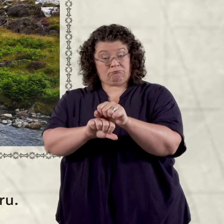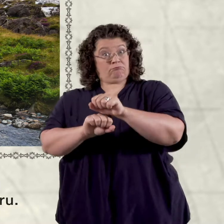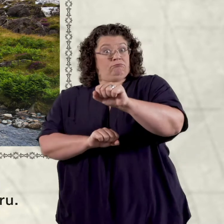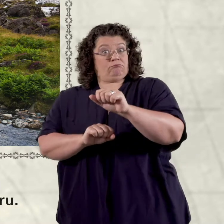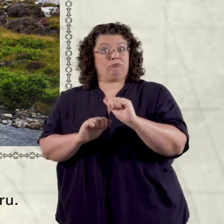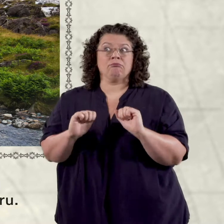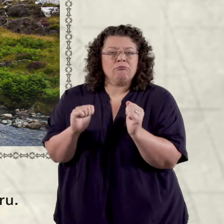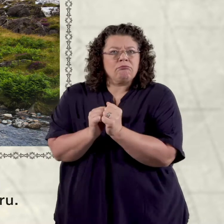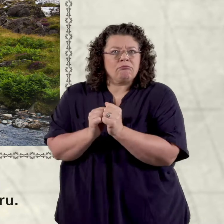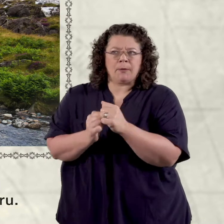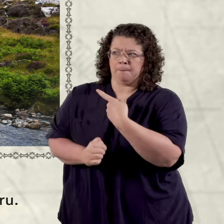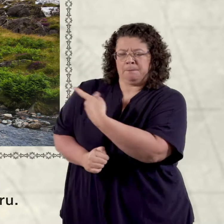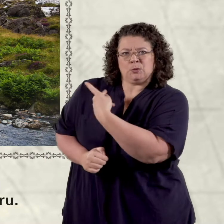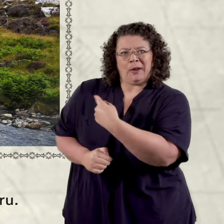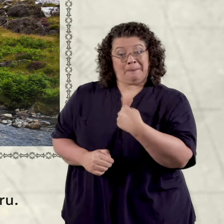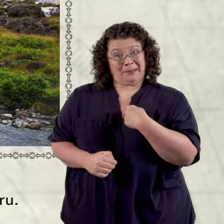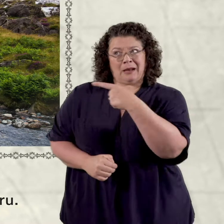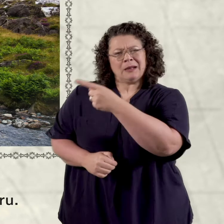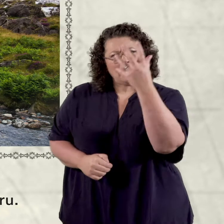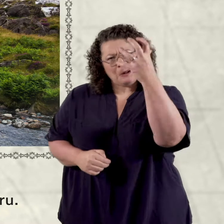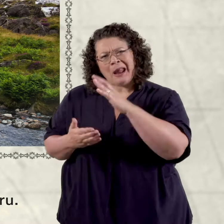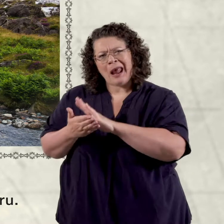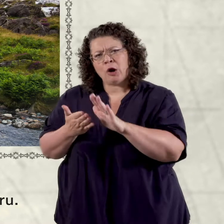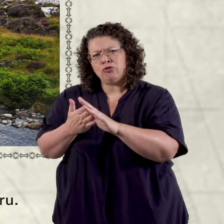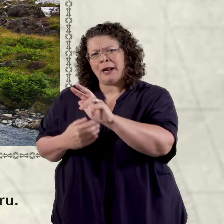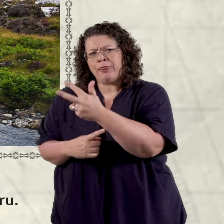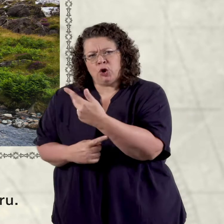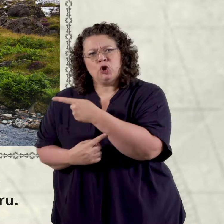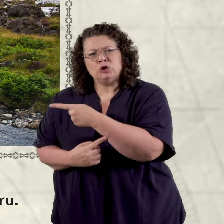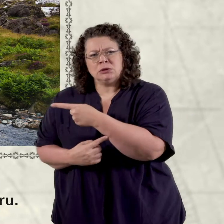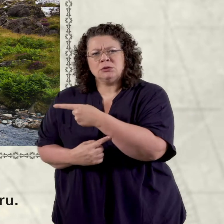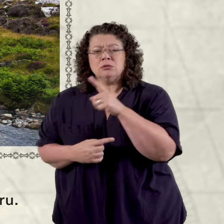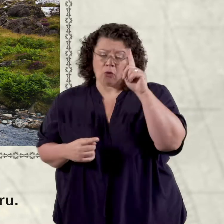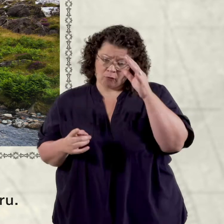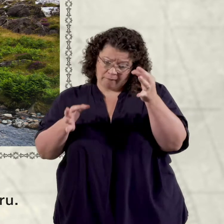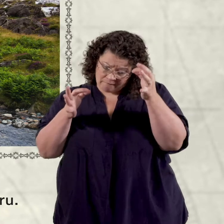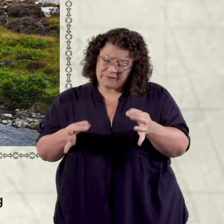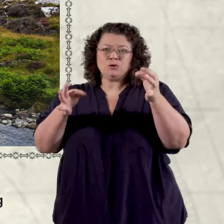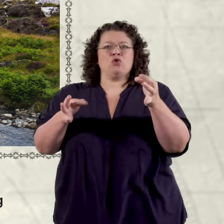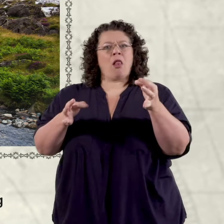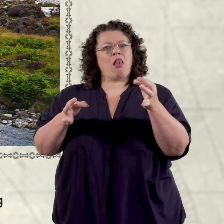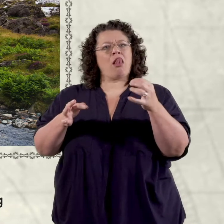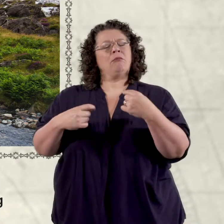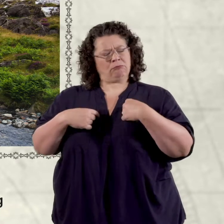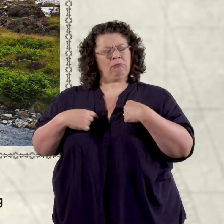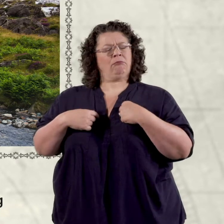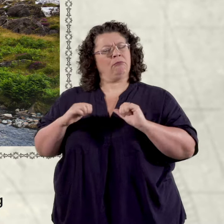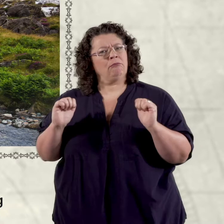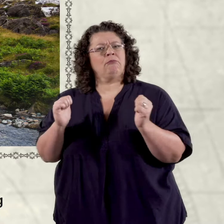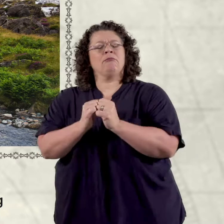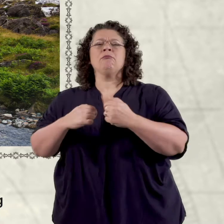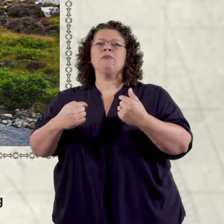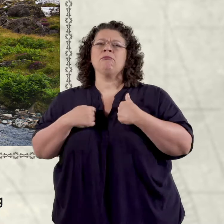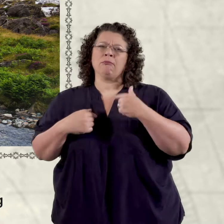Dyma'r ddogfen sydd yn datgan yn swyddogol mai fi oedd Tywysog Cymru. Roedd Coron Lloegr yn datgan